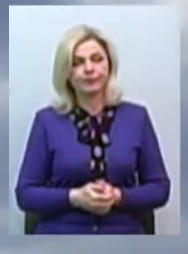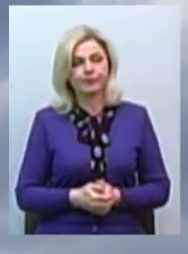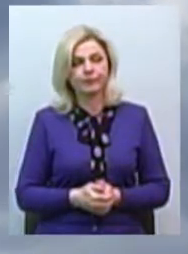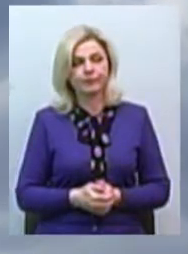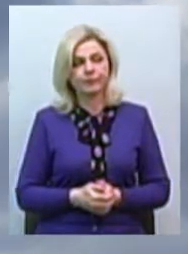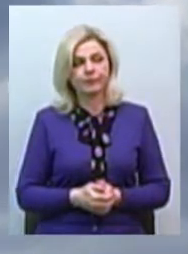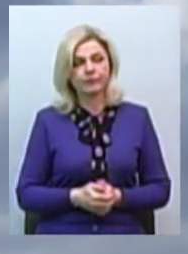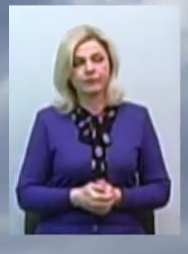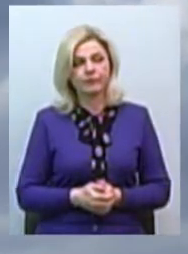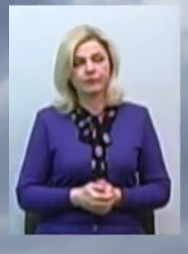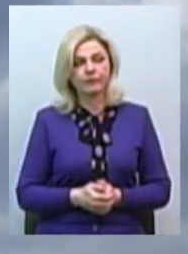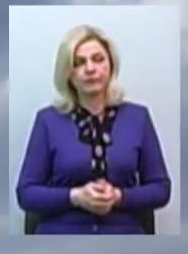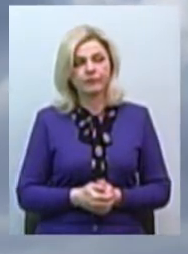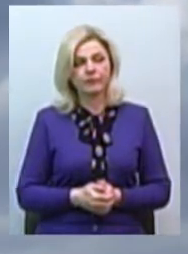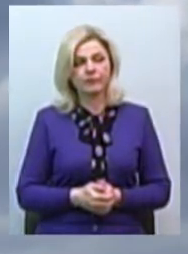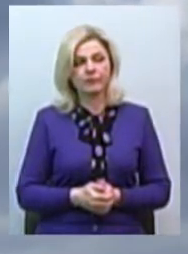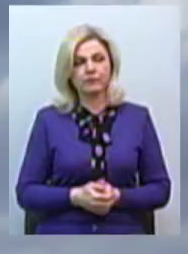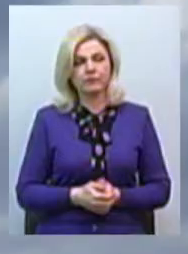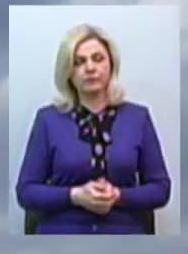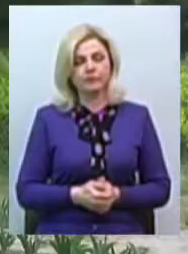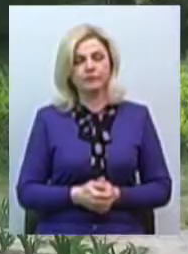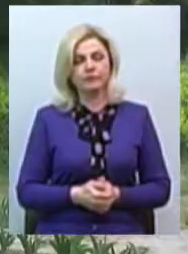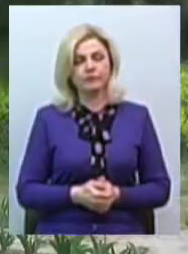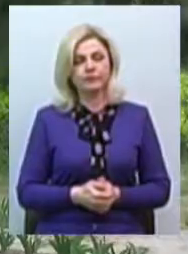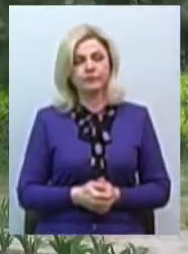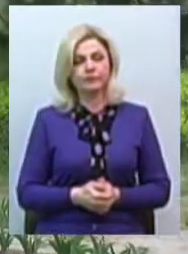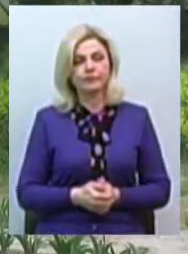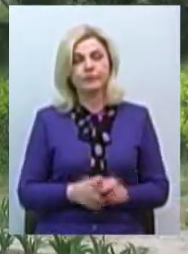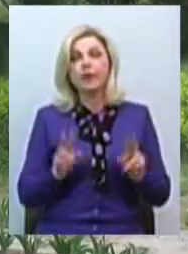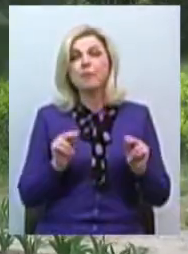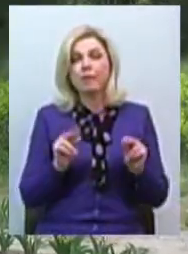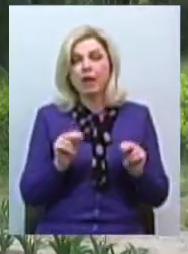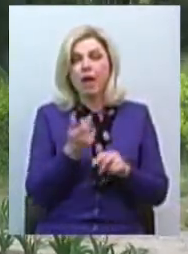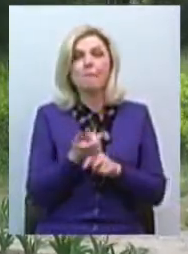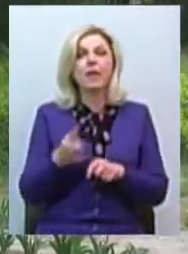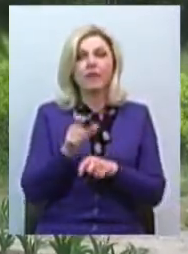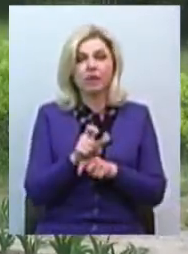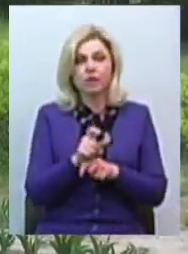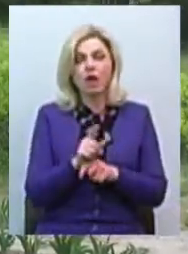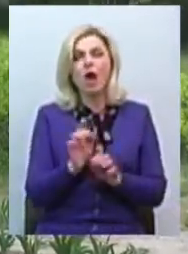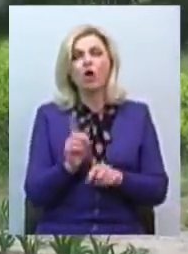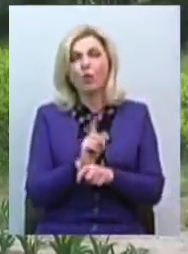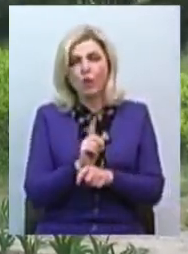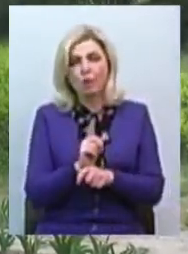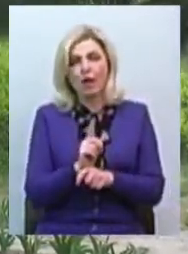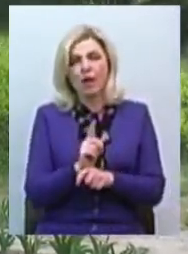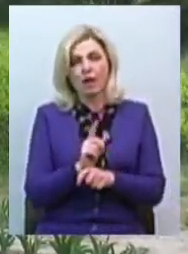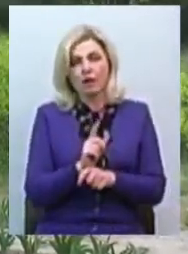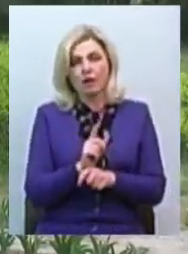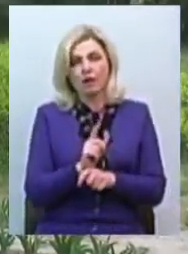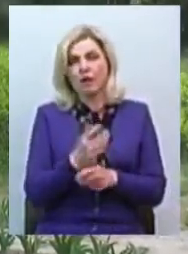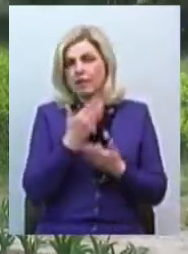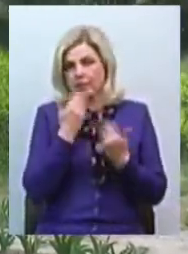цих пунктах спостережень. На щастя, перевищення гранично допустимих концентрацій